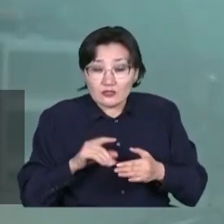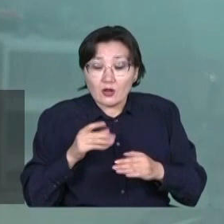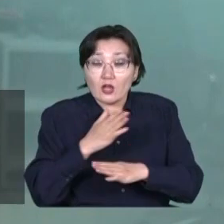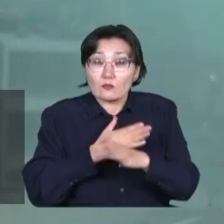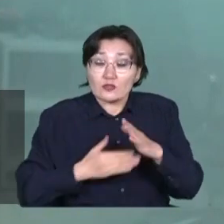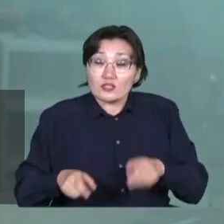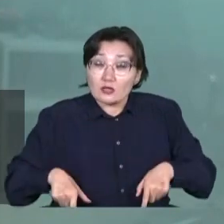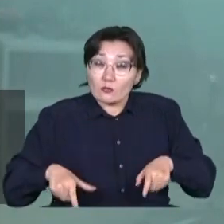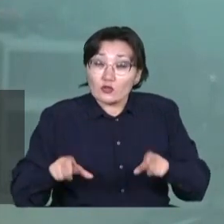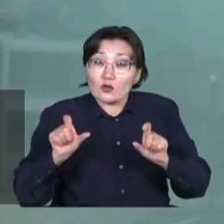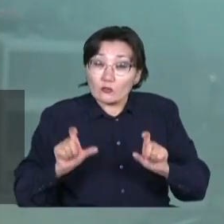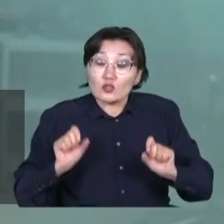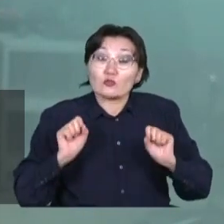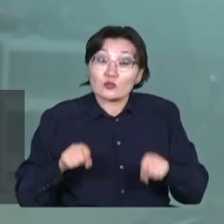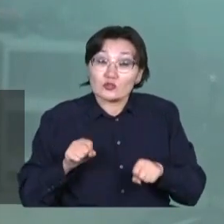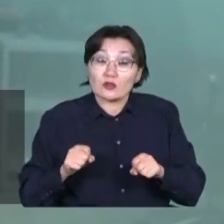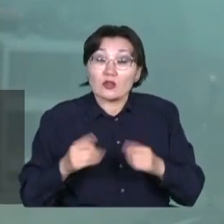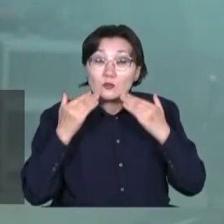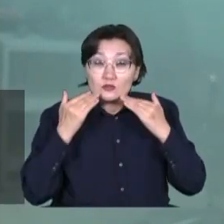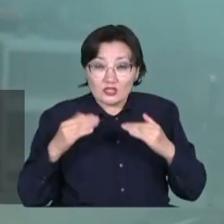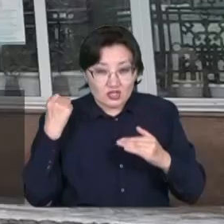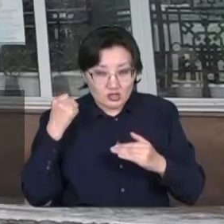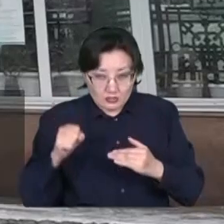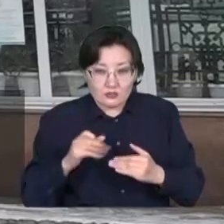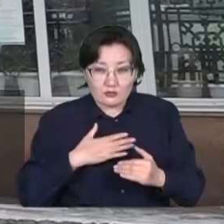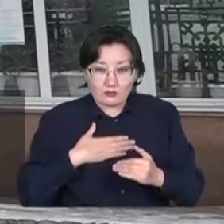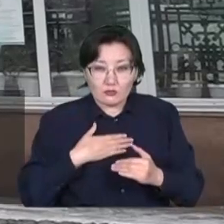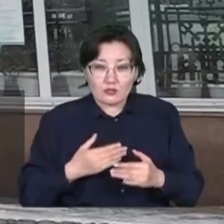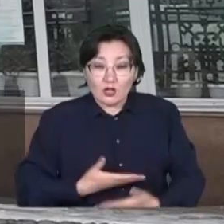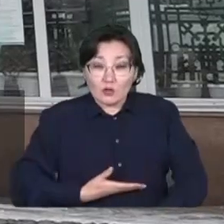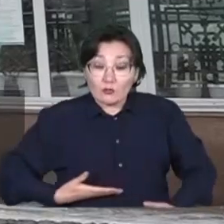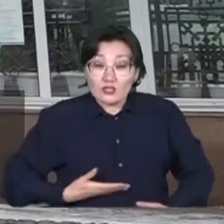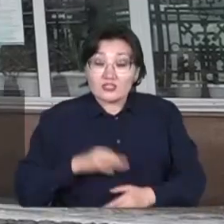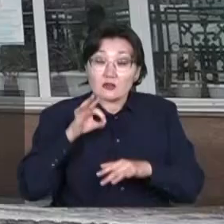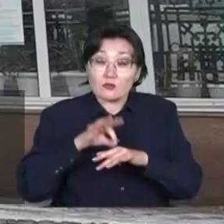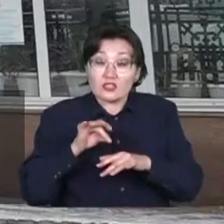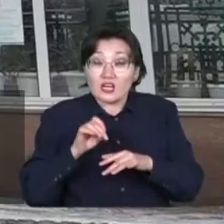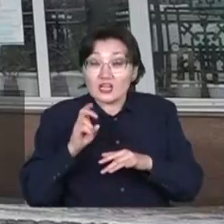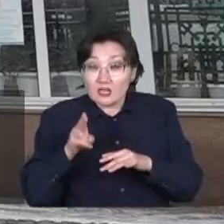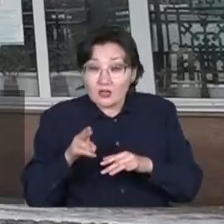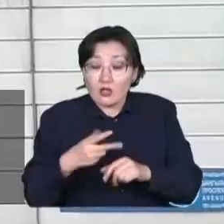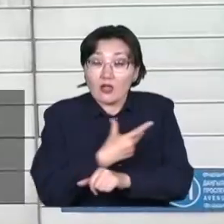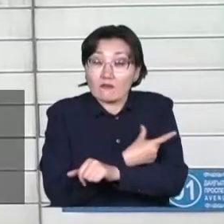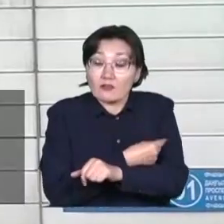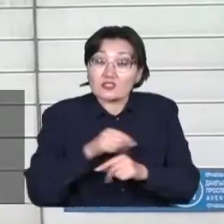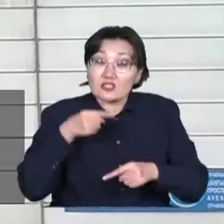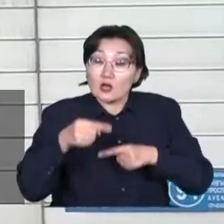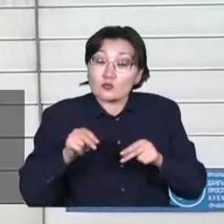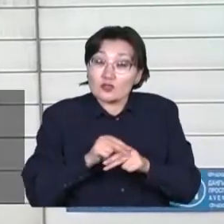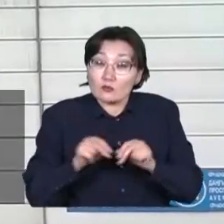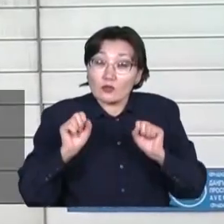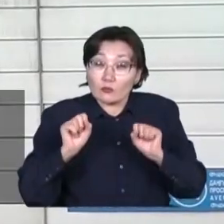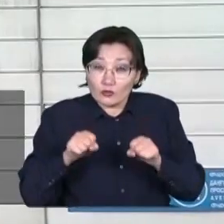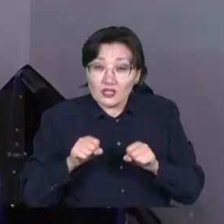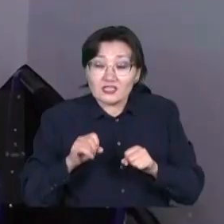мүгедектер арбасына отыруың мүмкін. Бірақ соңында жеңіп шықтым. Жатыр мойны обыры вакциналау арқылы алдын алуға болатын ісіктің жалғыз түрі.